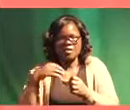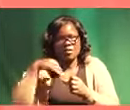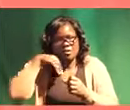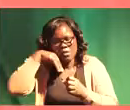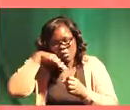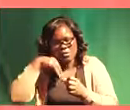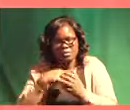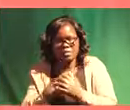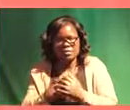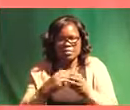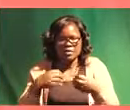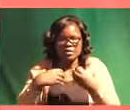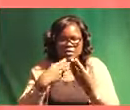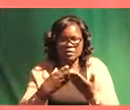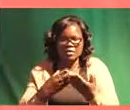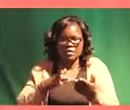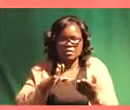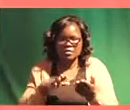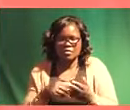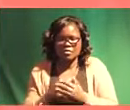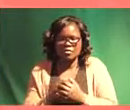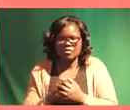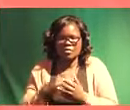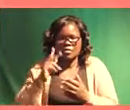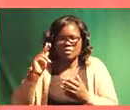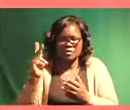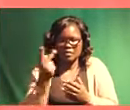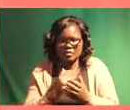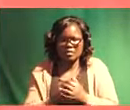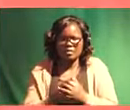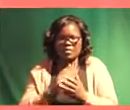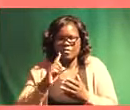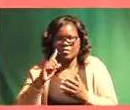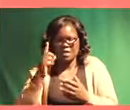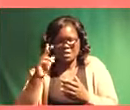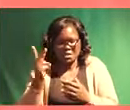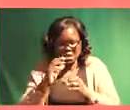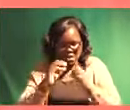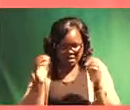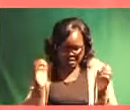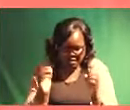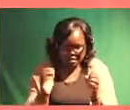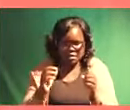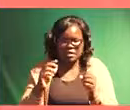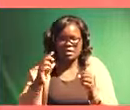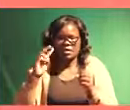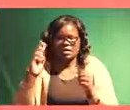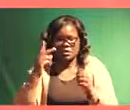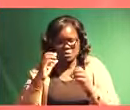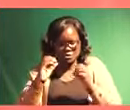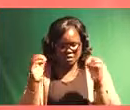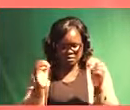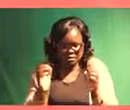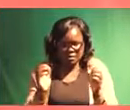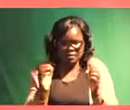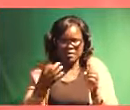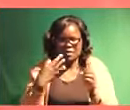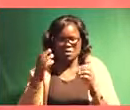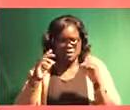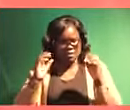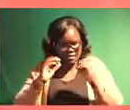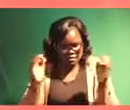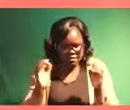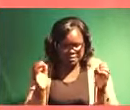Ondinga anenkerwa mwekoro owe tu Kenya mwako mbere otenge mwaka yuele otenge mwako